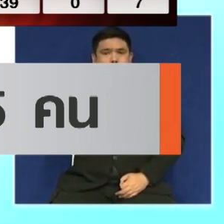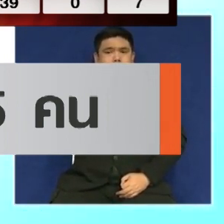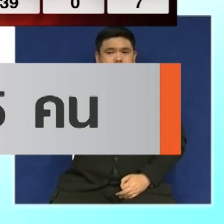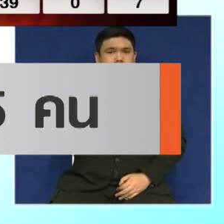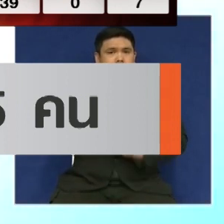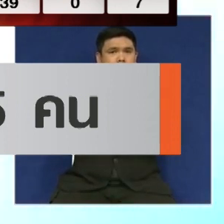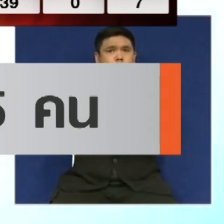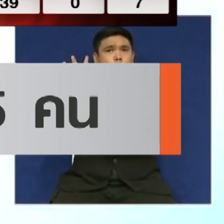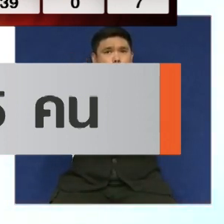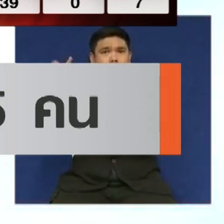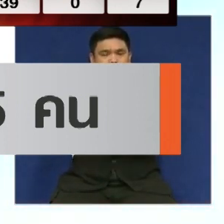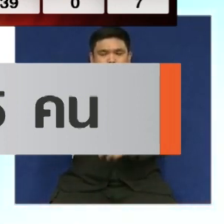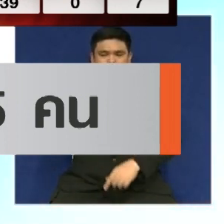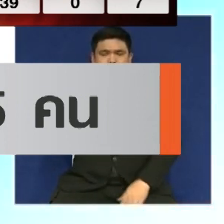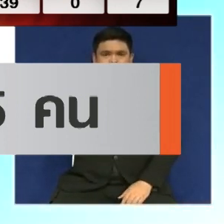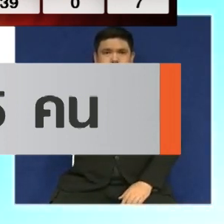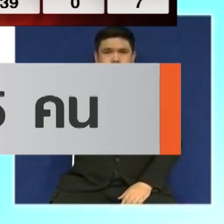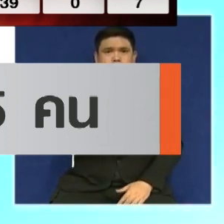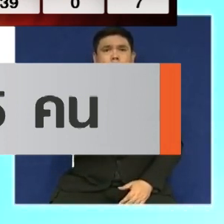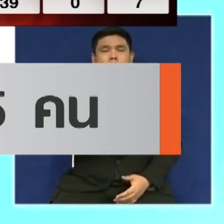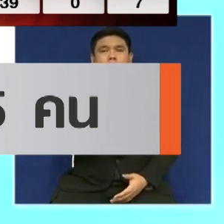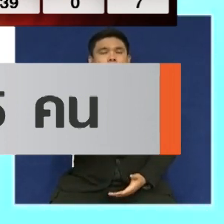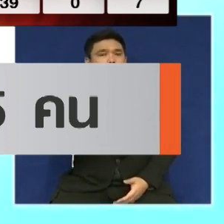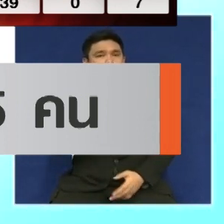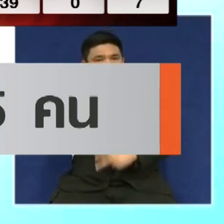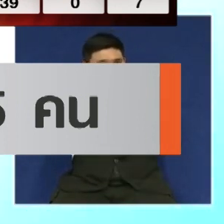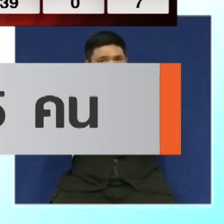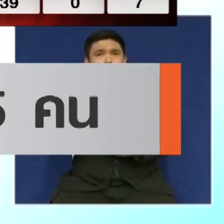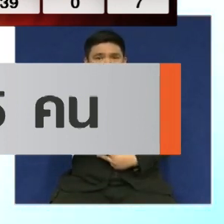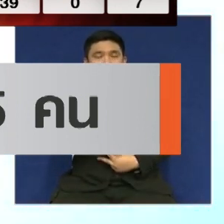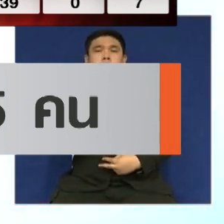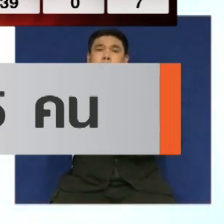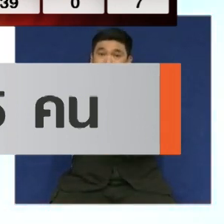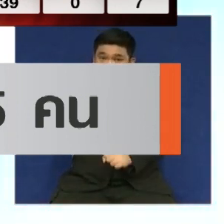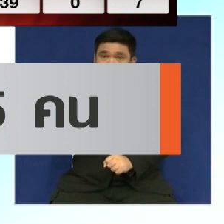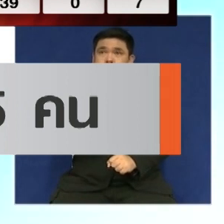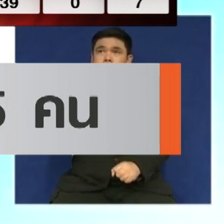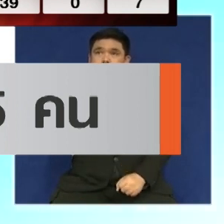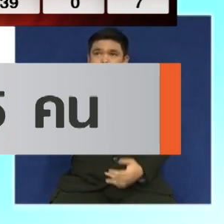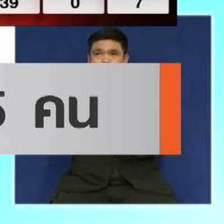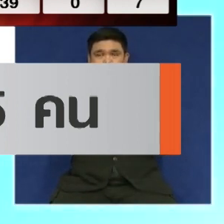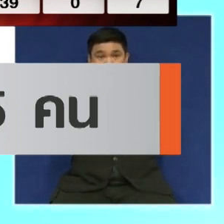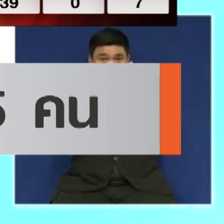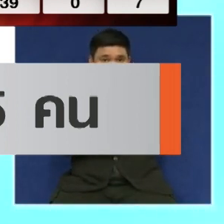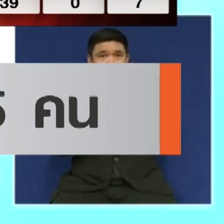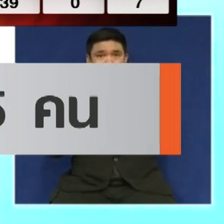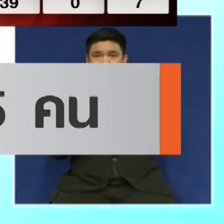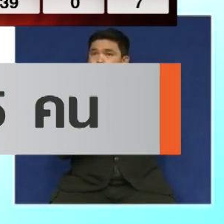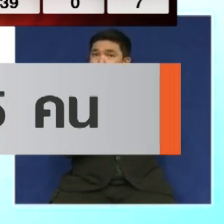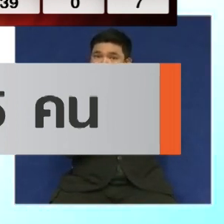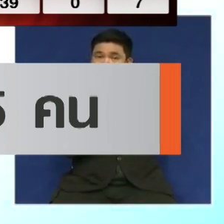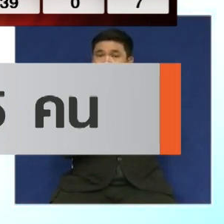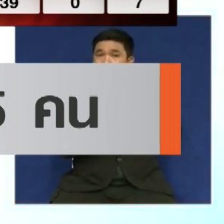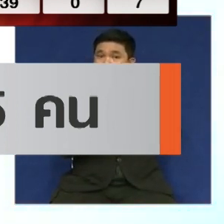อนะครับในขณะที่มาอยู่ในพื้นที่ดังกล่าวก็ไปขอรับการตรวจที่โรงพยาบาลถ้าดูในตารางนี้โดยสรุปนะครับก็จะเห็นว่าในกรุงเทพมหานครก็